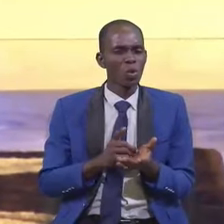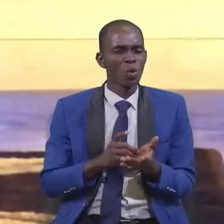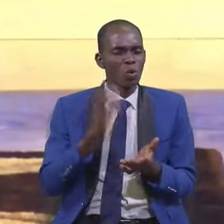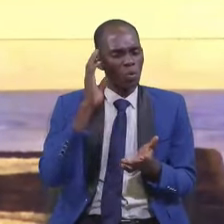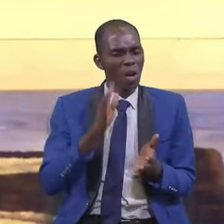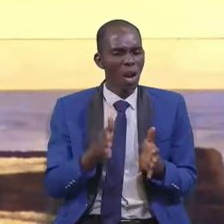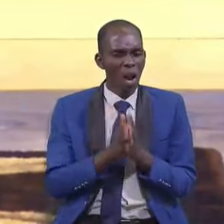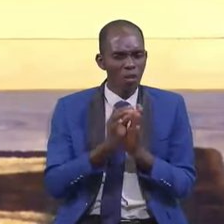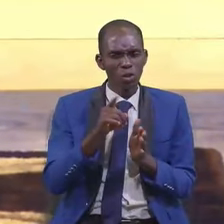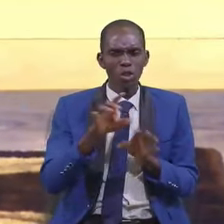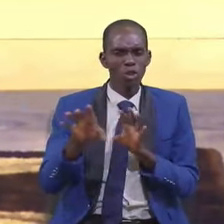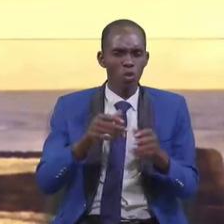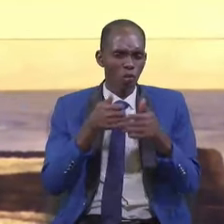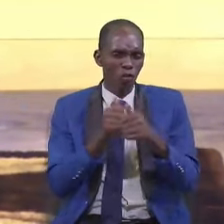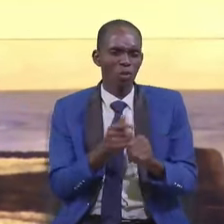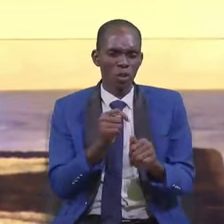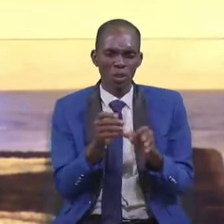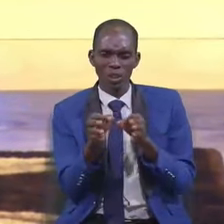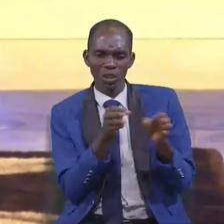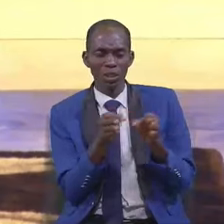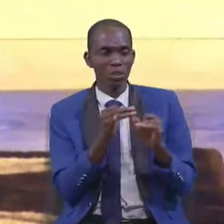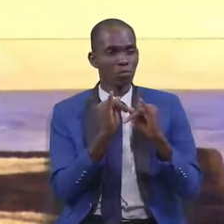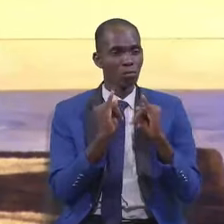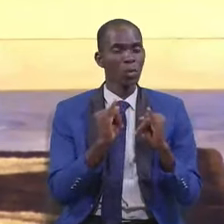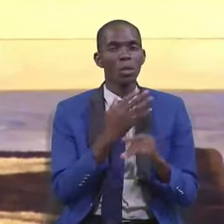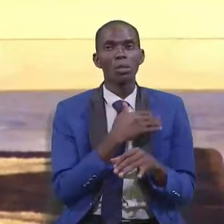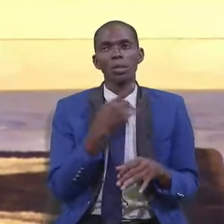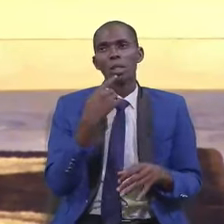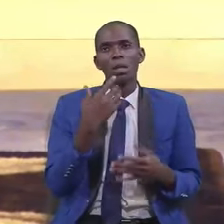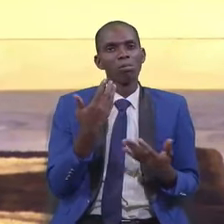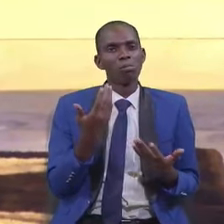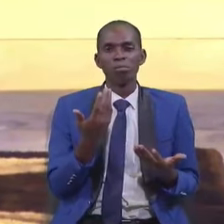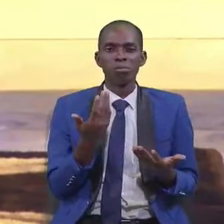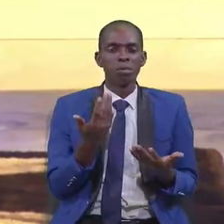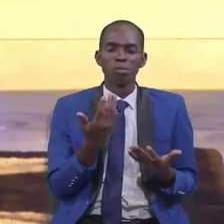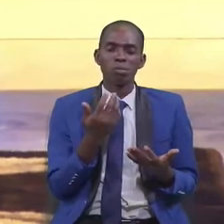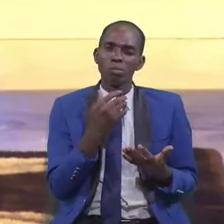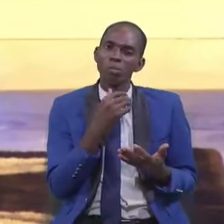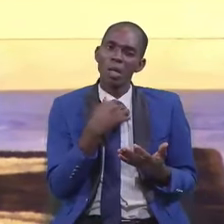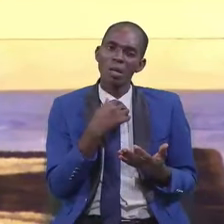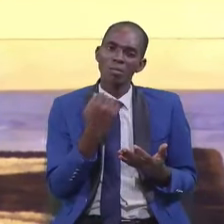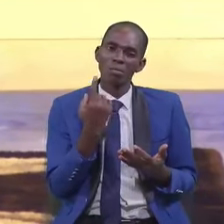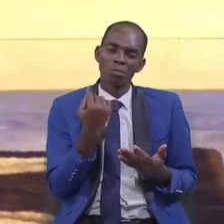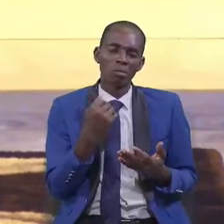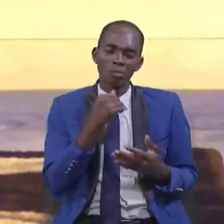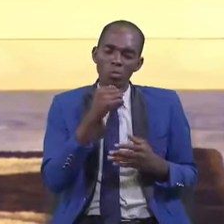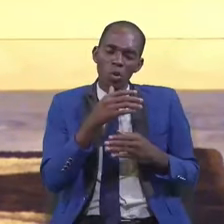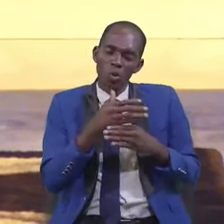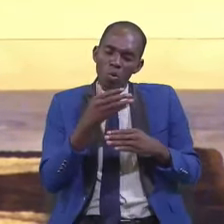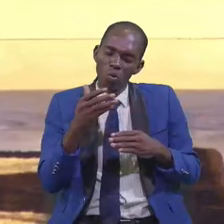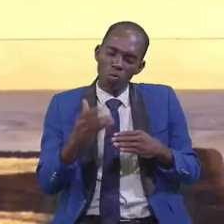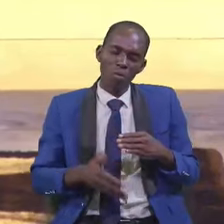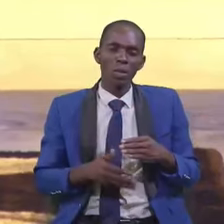vous avez suivi la prescription? Et puis, tiens que, au fait, mais j'ai compris. Tu n'as pas pris ça au sérieux. Tu